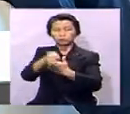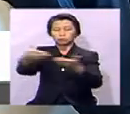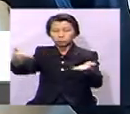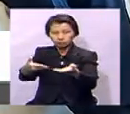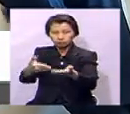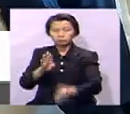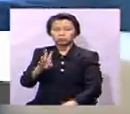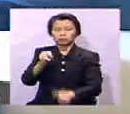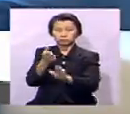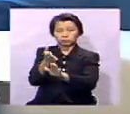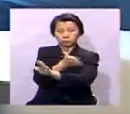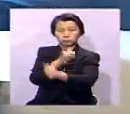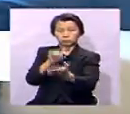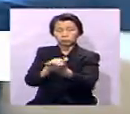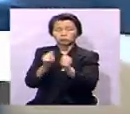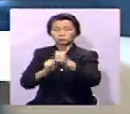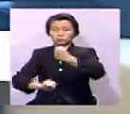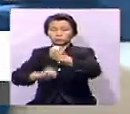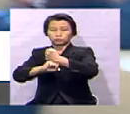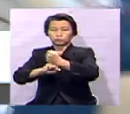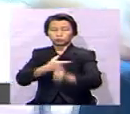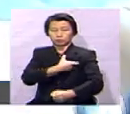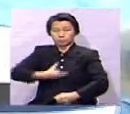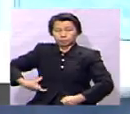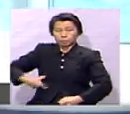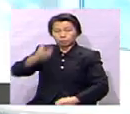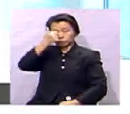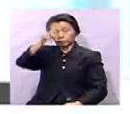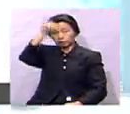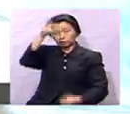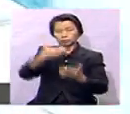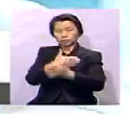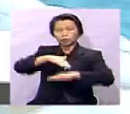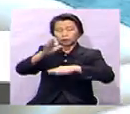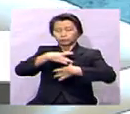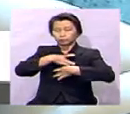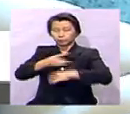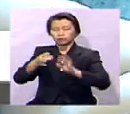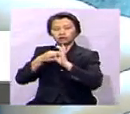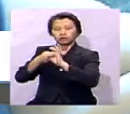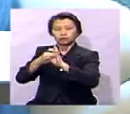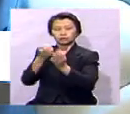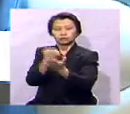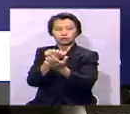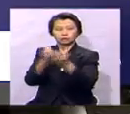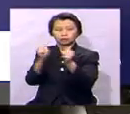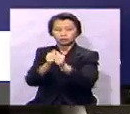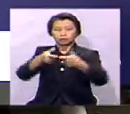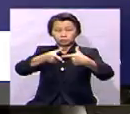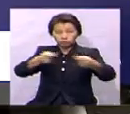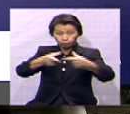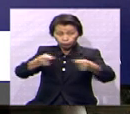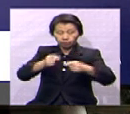diperkenalkan BN sebelum ini dengan sokongan Beijing kerana kerajaan baharu lebih berminat mengadakan kerjasama ekonomi dengan Jepun.